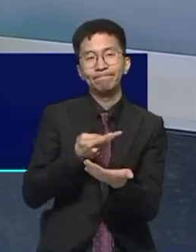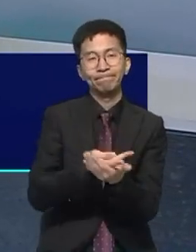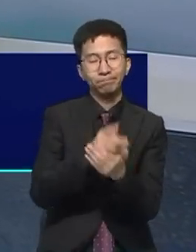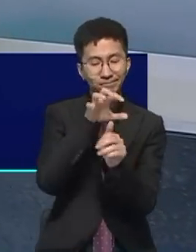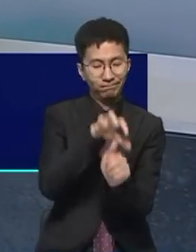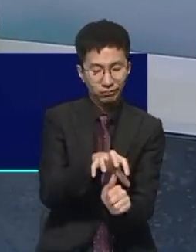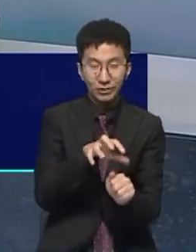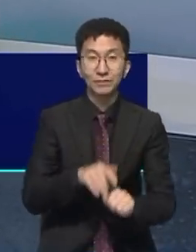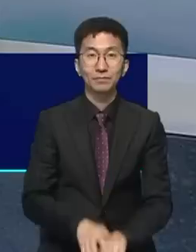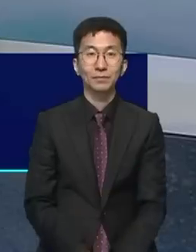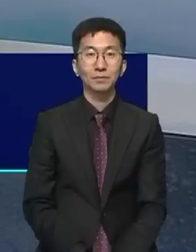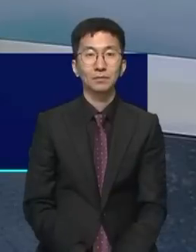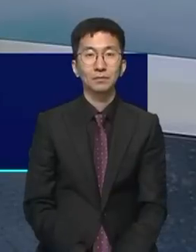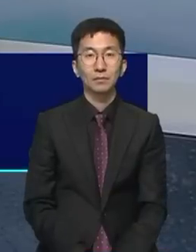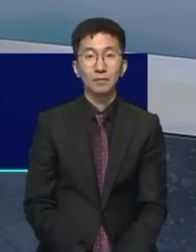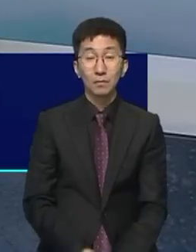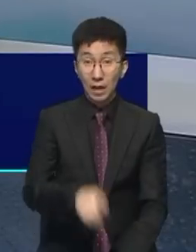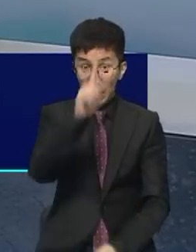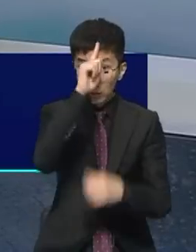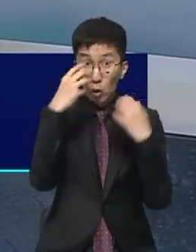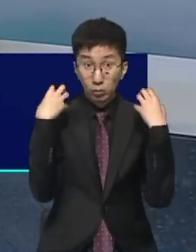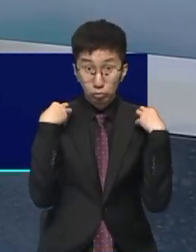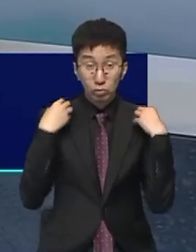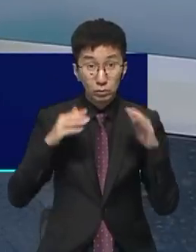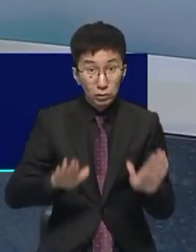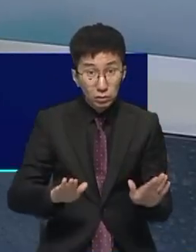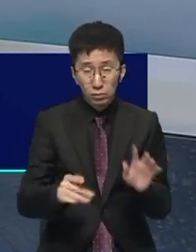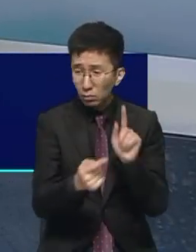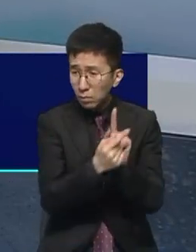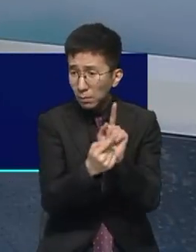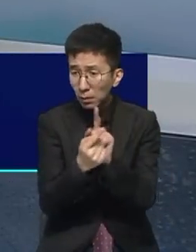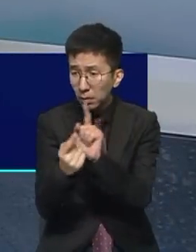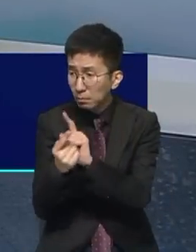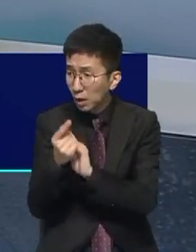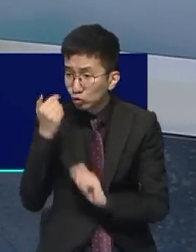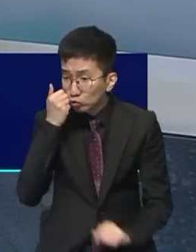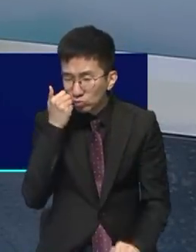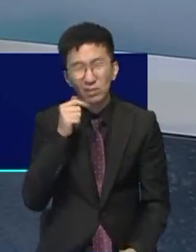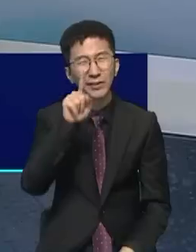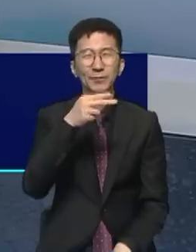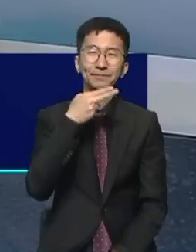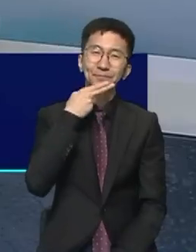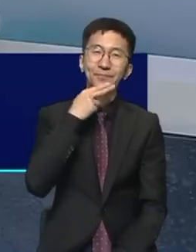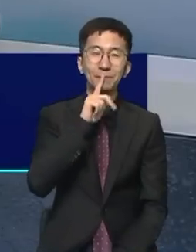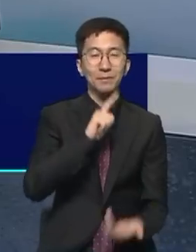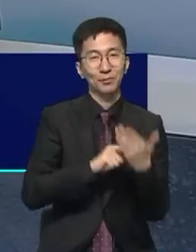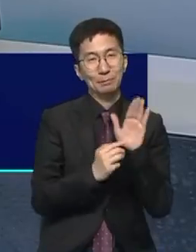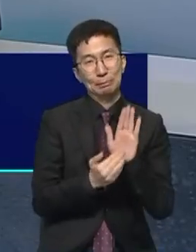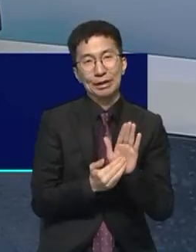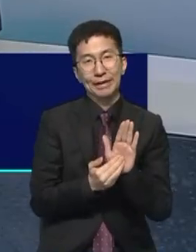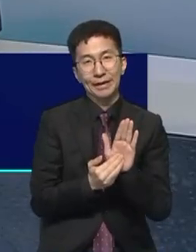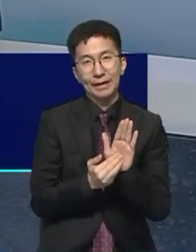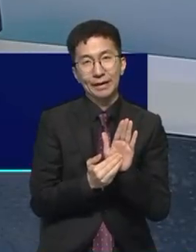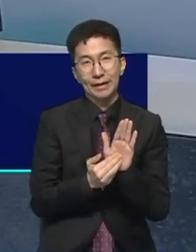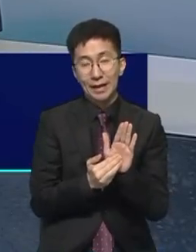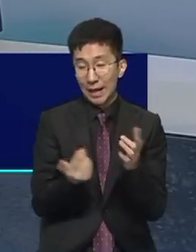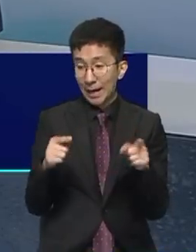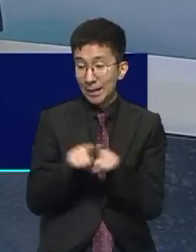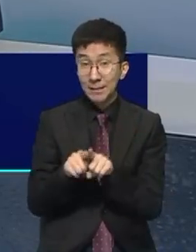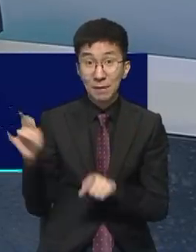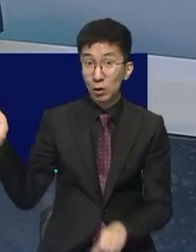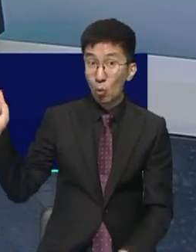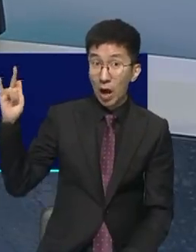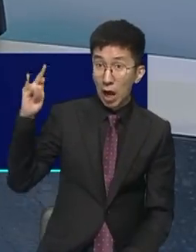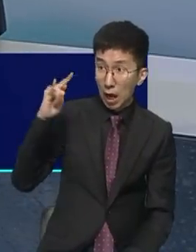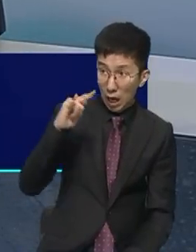치료를 받고 있습니다 방역당국은 아직까지는 밀접 접촉자 는 없는 걸로 파악됐다 며 확진 자와 dang